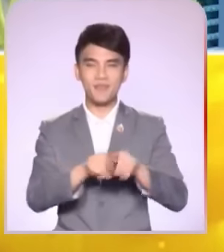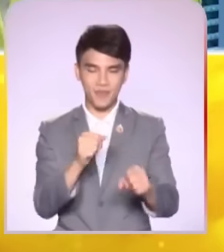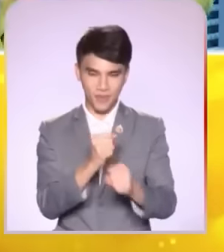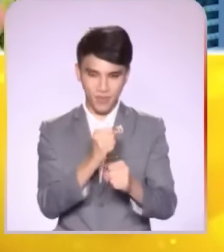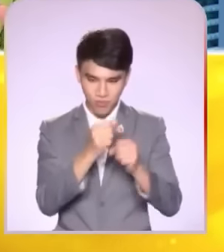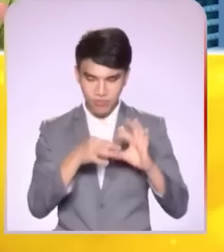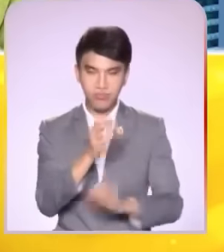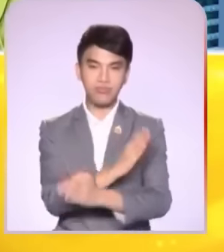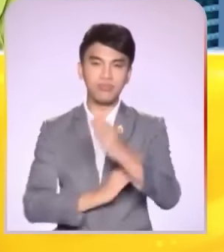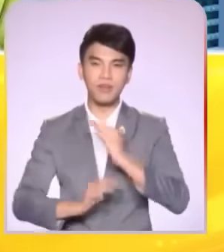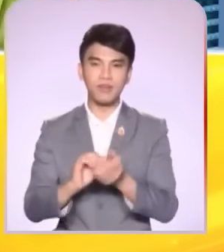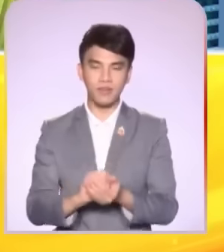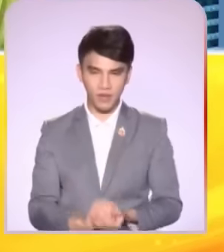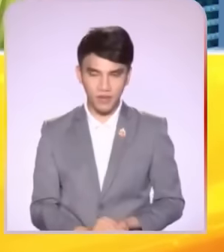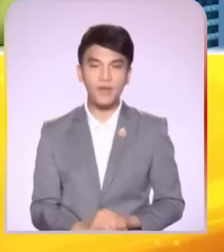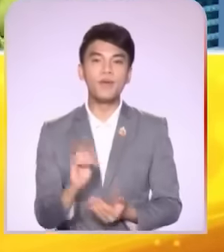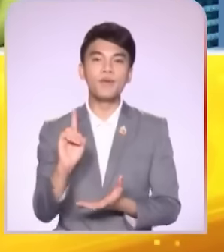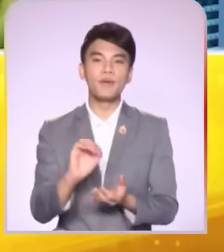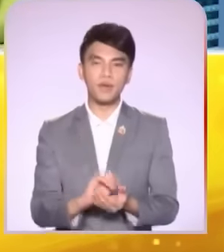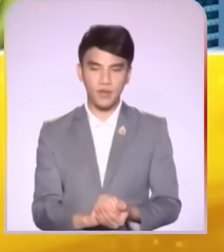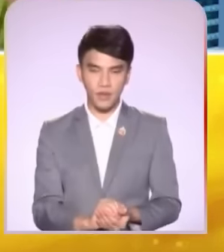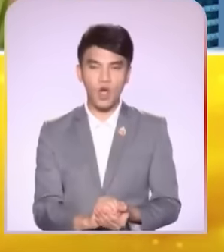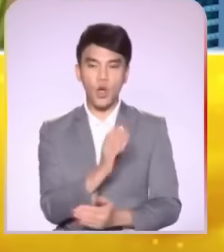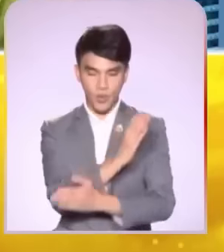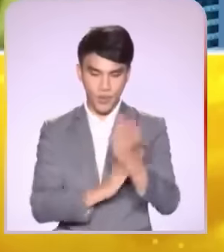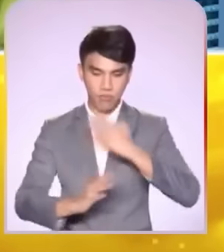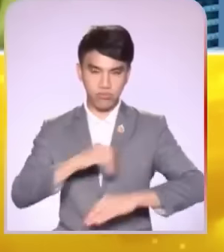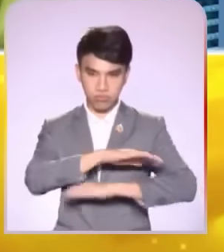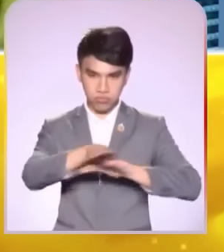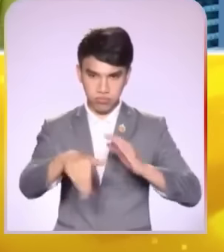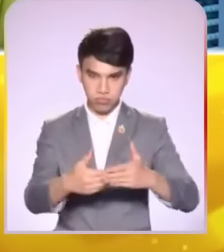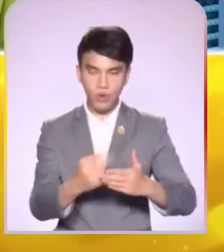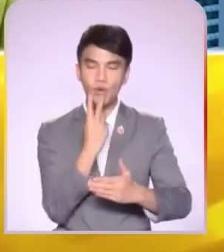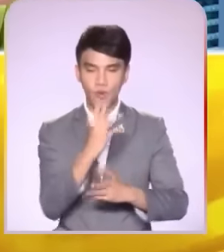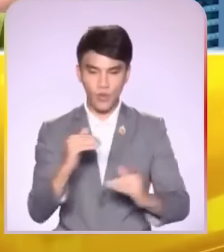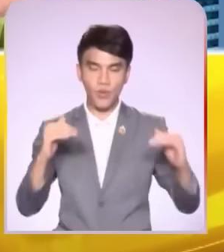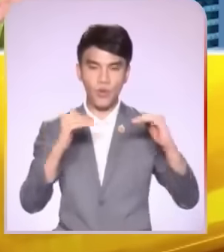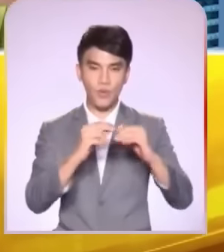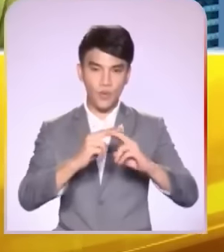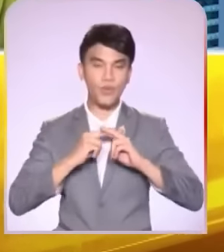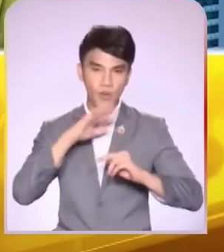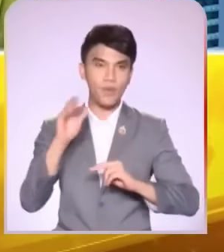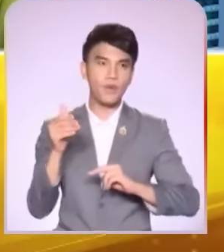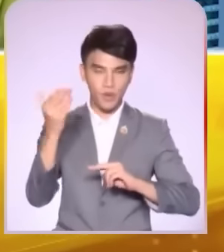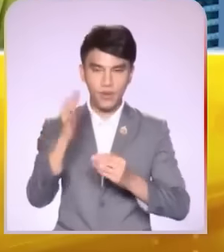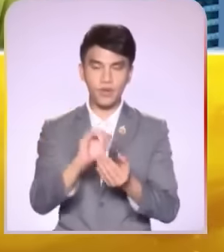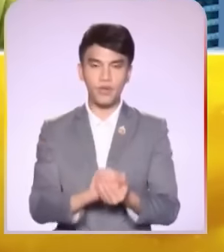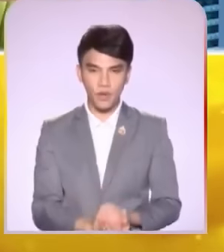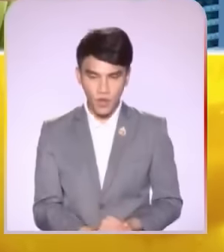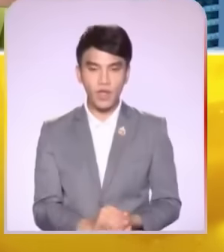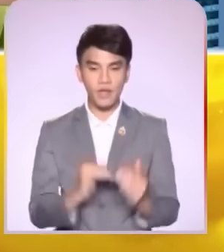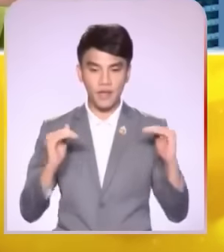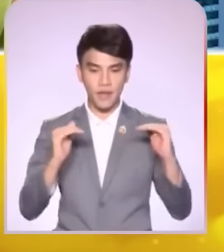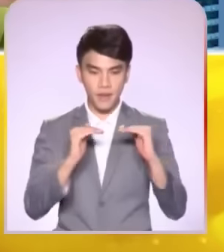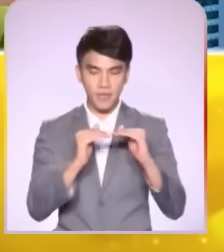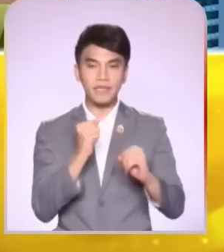ำงานเกี่ยวข้องกับผู้พิการด้วยคุณเพลงรบบอกว่าผู้พิการนะคะอย่าลืมตรวจสอบสิทธิ์ของตัวท่านเองนะคะถามว่าตรวจ